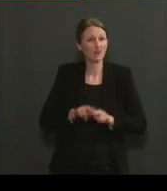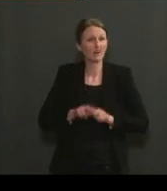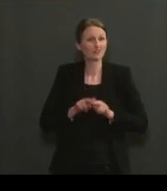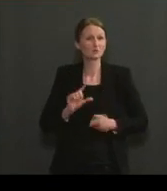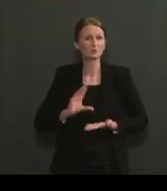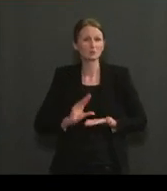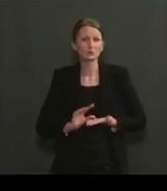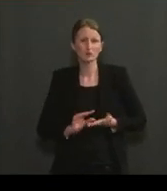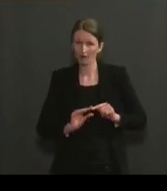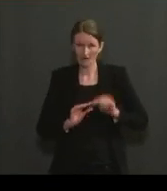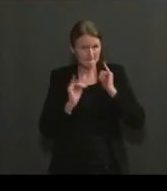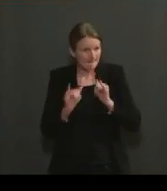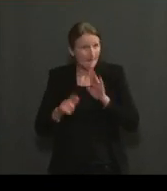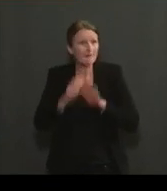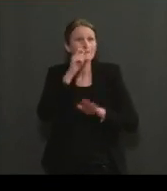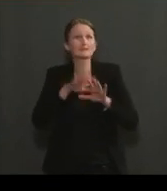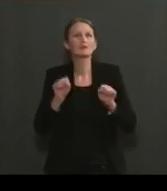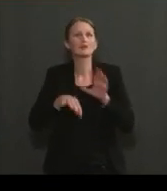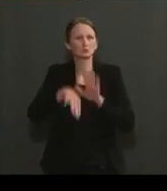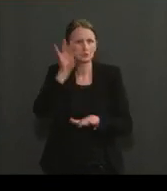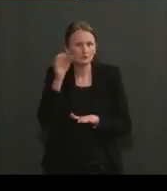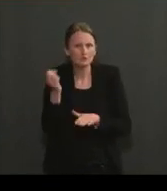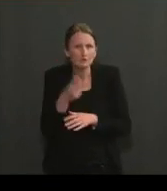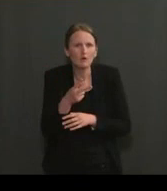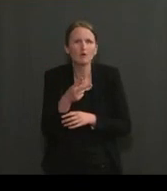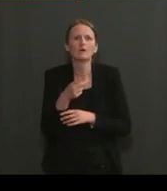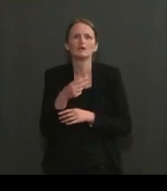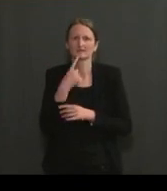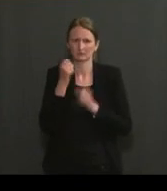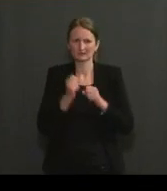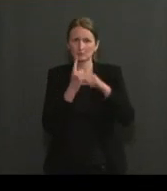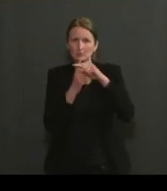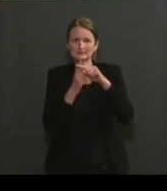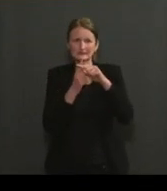parfois pendant des semaines, si pas parfois pendant 1 à 2 mois.